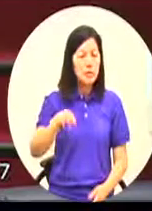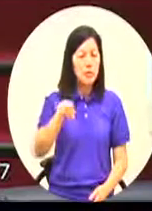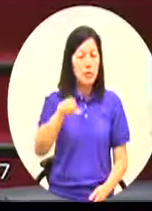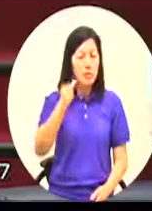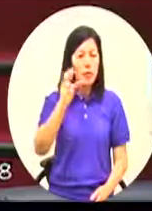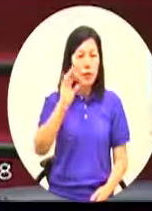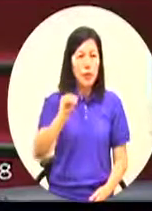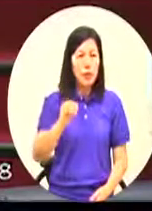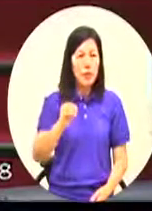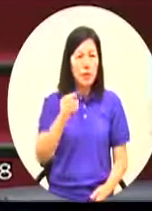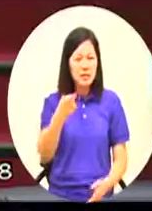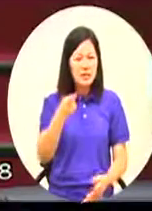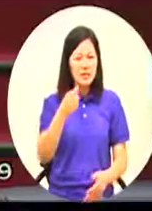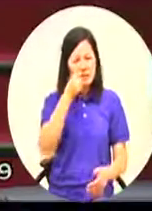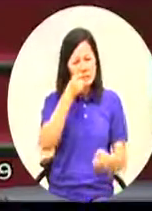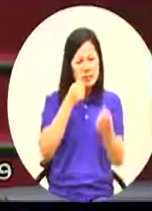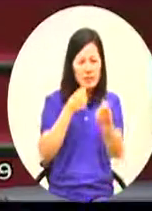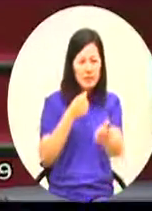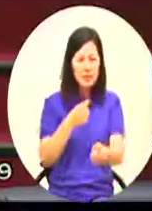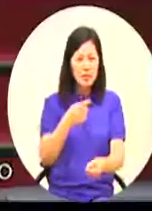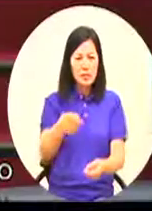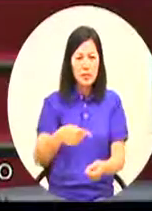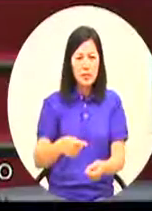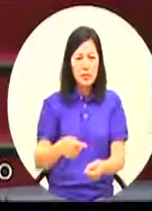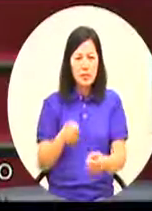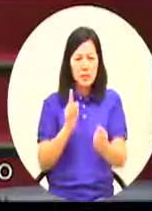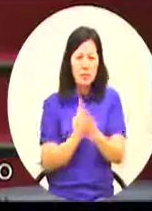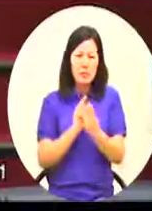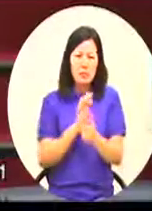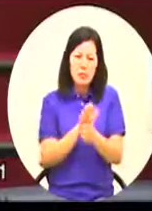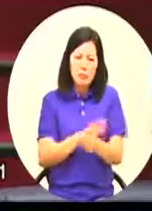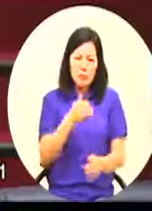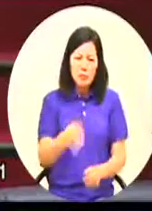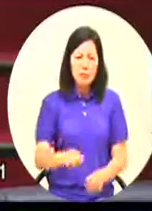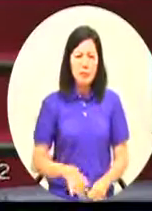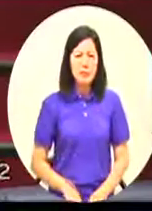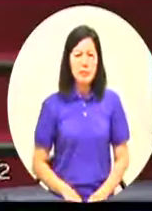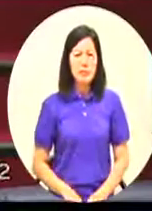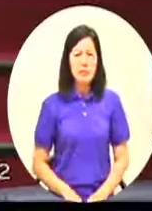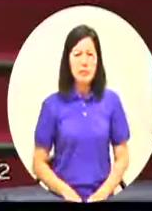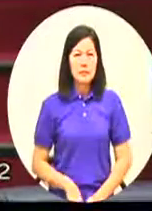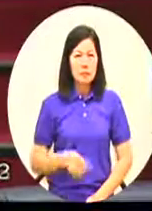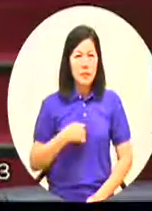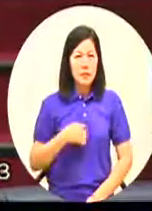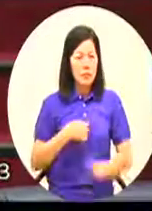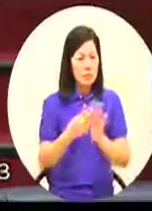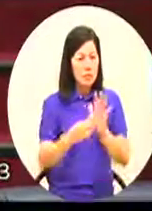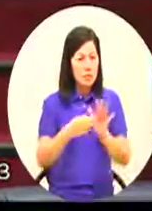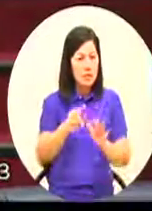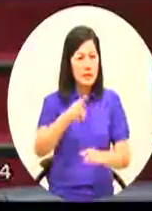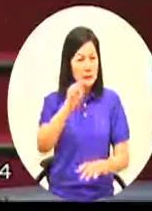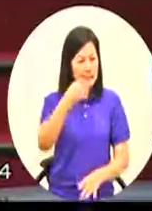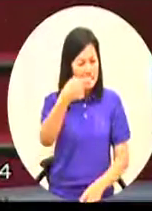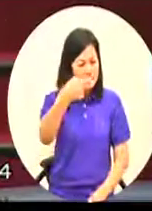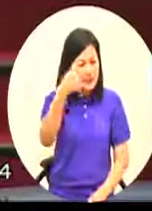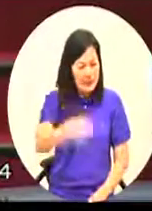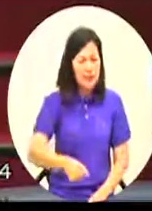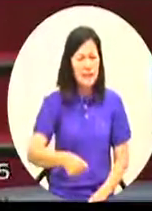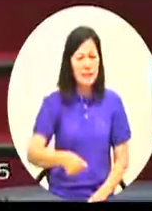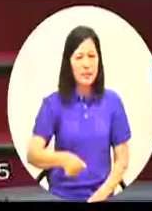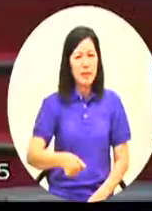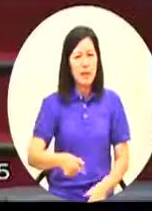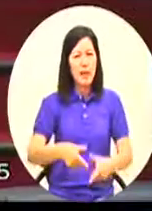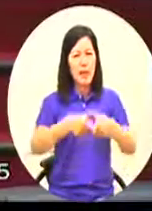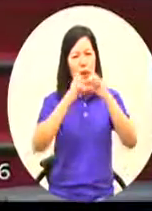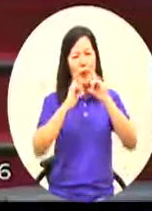才4500万而已，你们就这样子对待我们。我说吧，编个1亿嘛来回馈我们